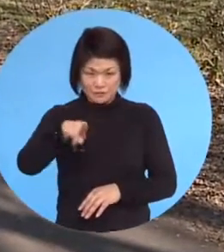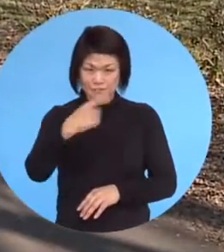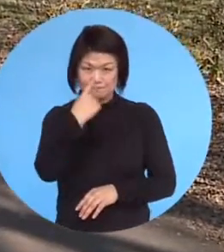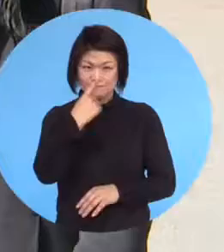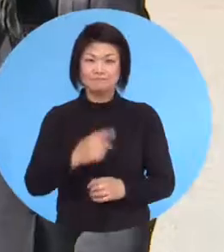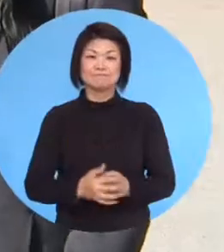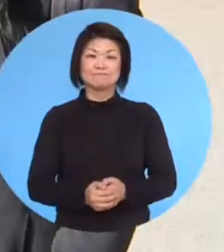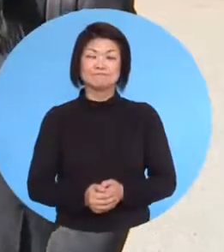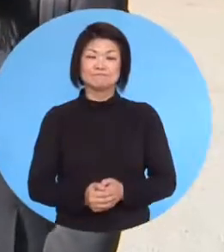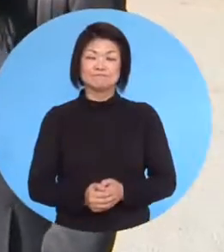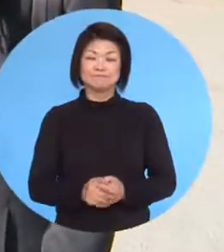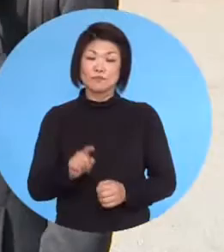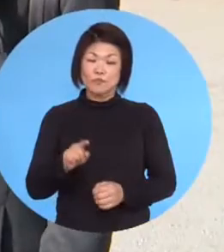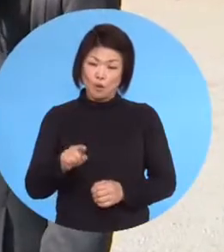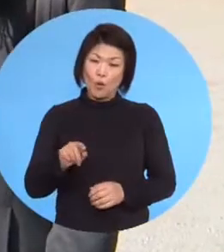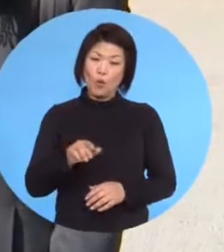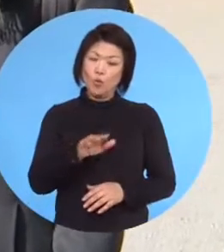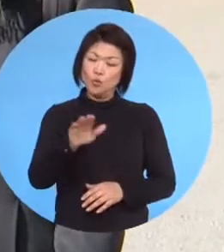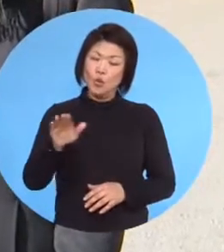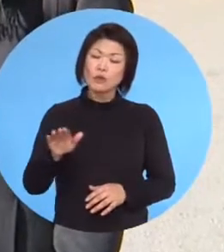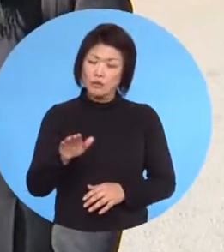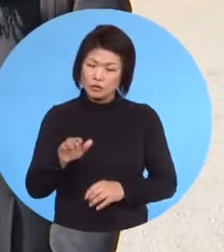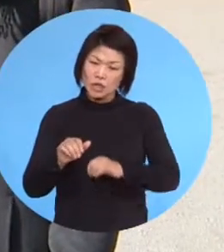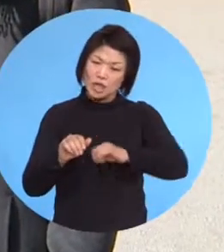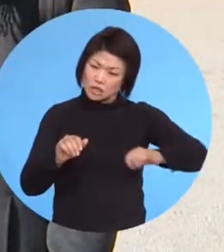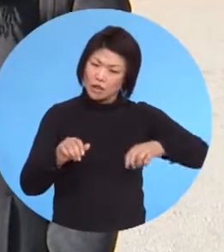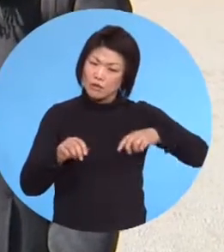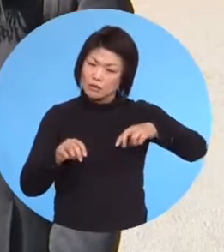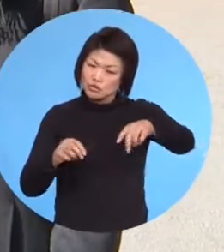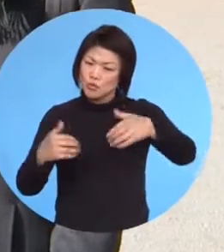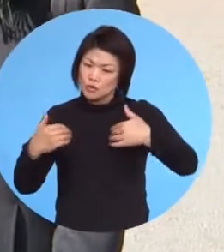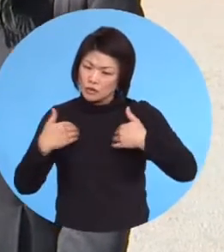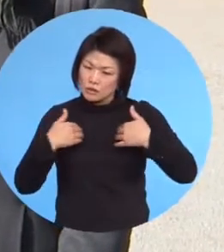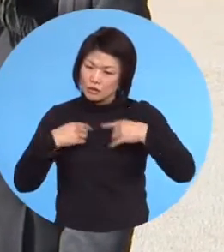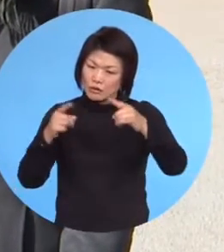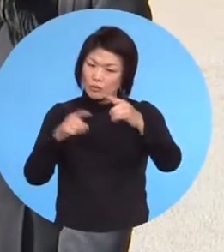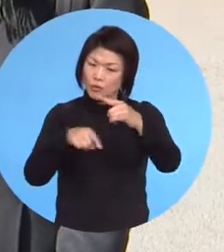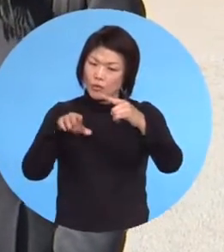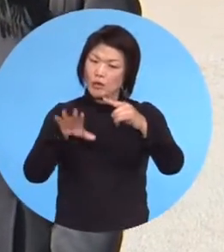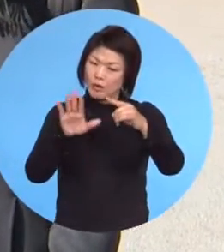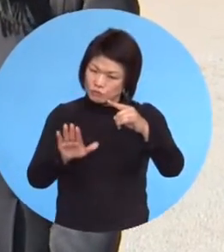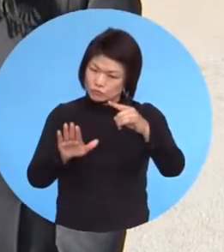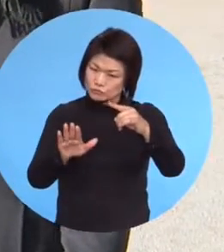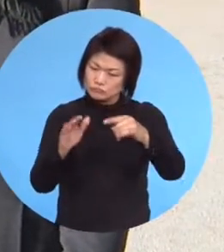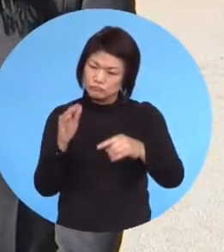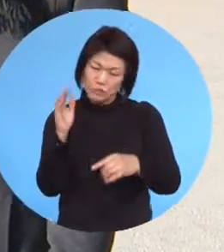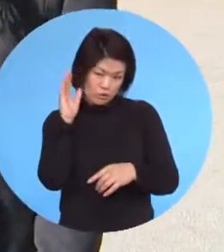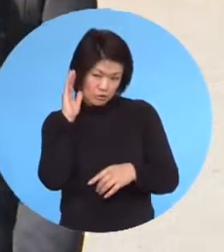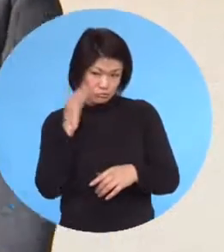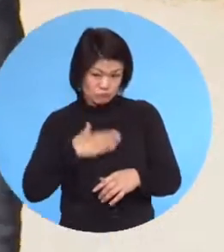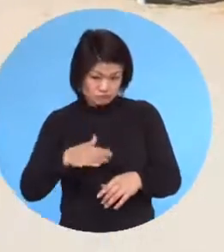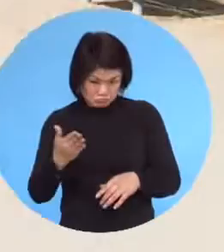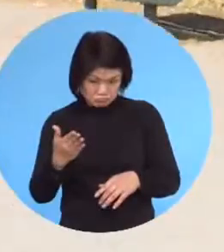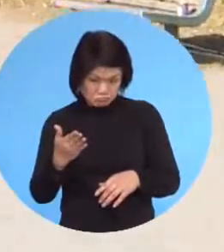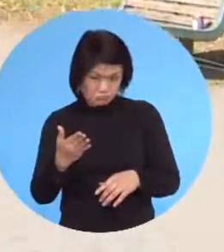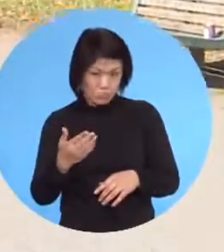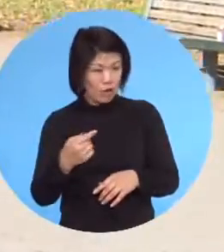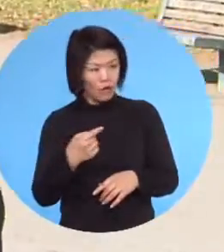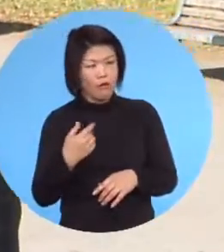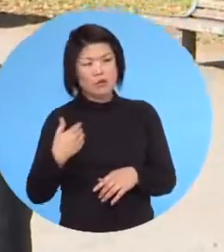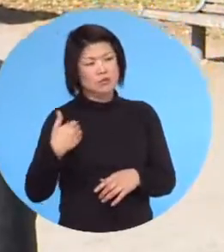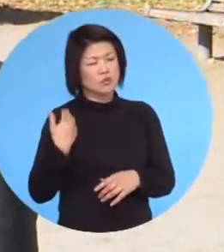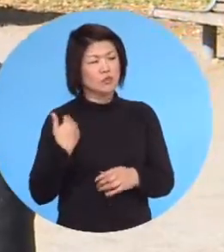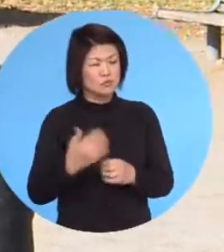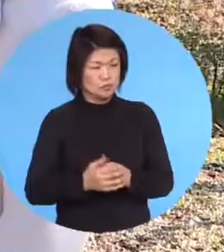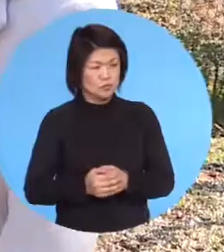。この辺りに左側通行しなければいけない公園があるって聞いたんですけど、ご存知ですか？ 知ら